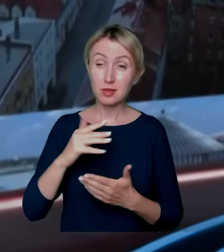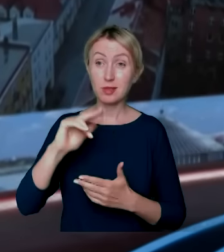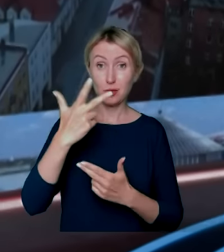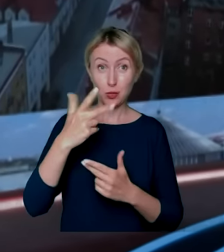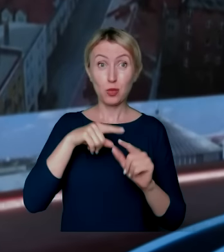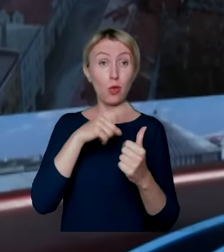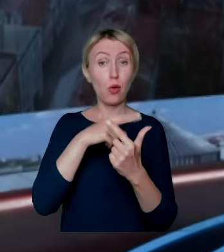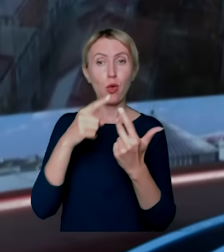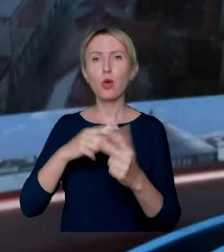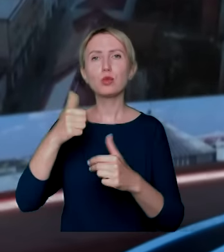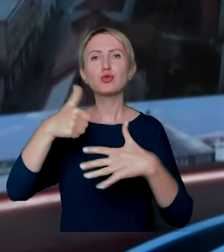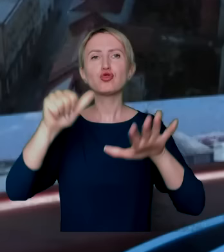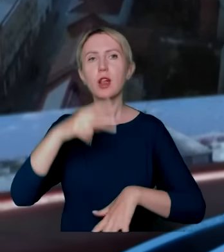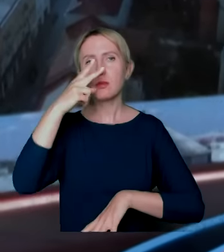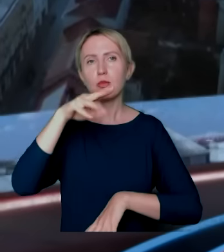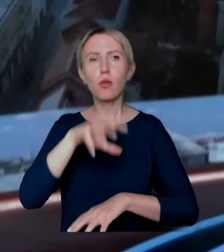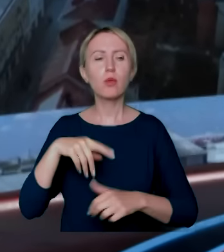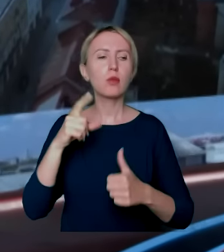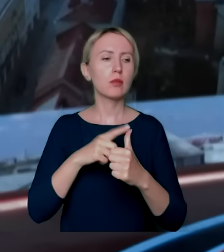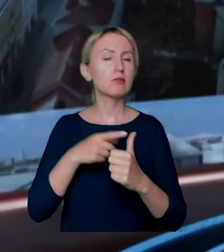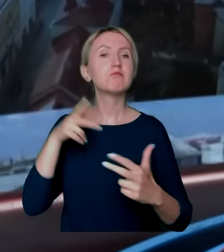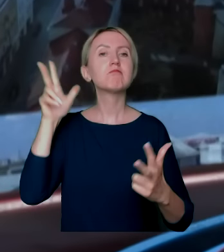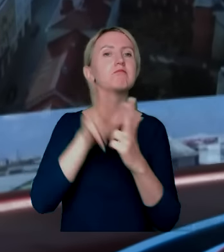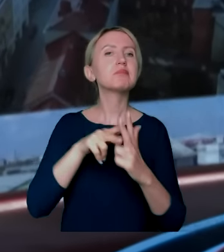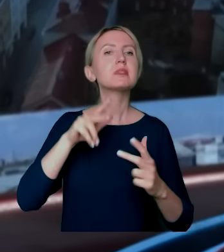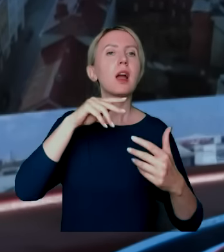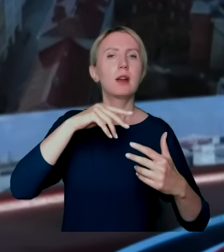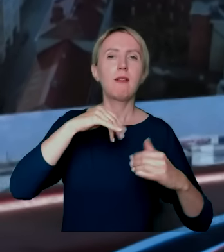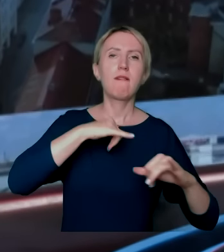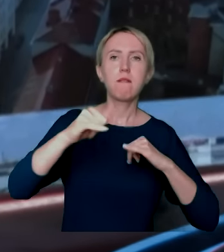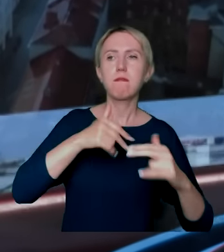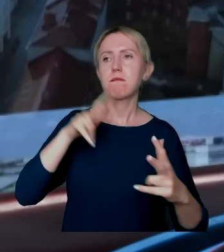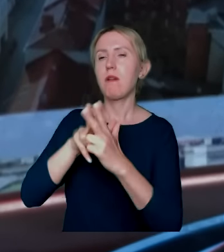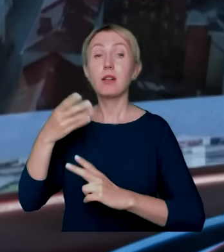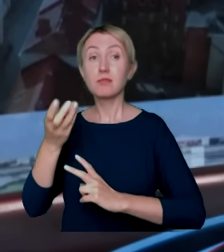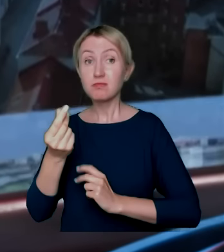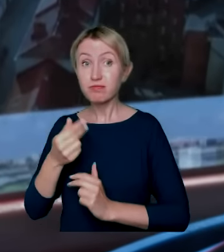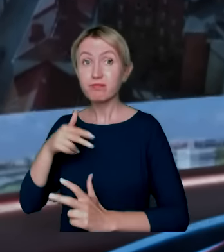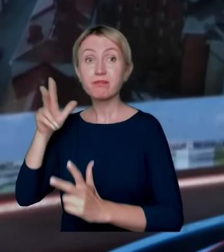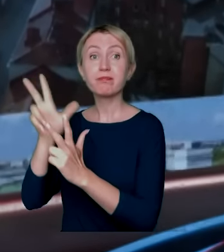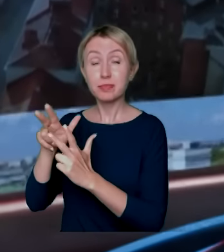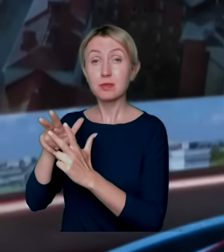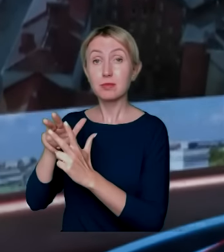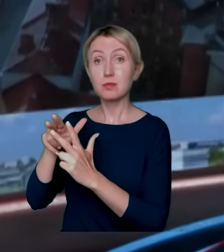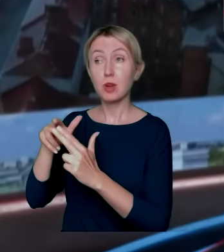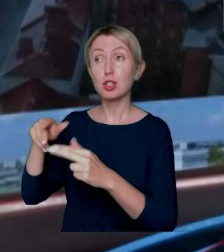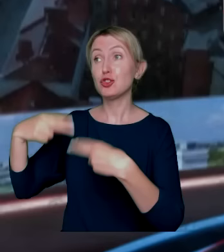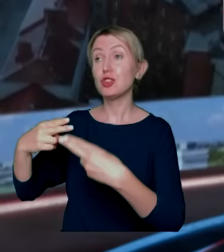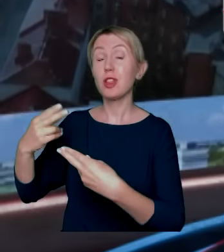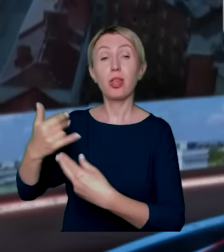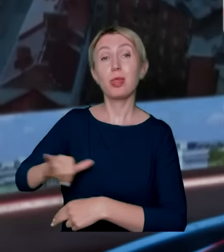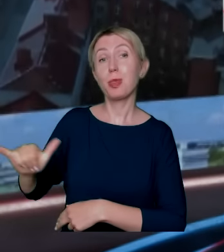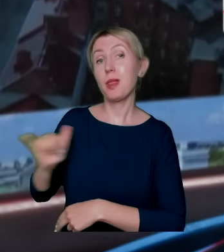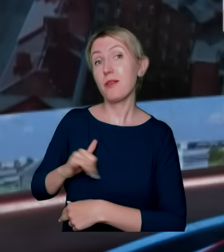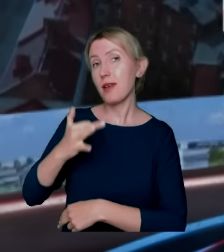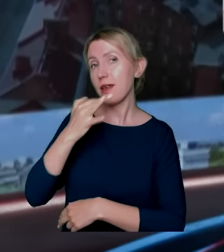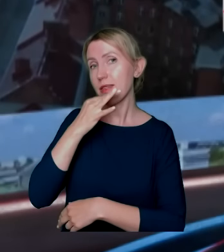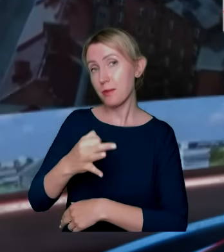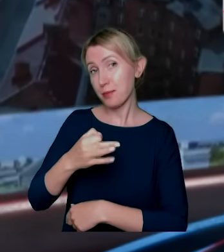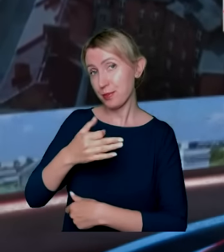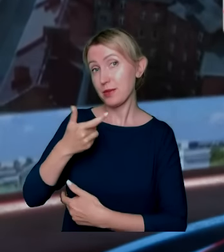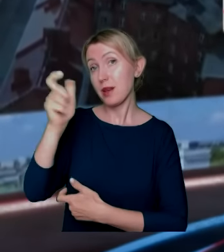roku. Składają się na niego skok na władzę, skok na kasę i skok w bok, gdy dziennikarze niezależnych mediów chcą zadać premierowi